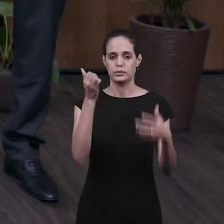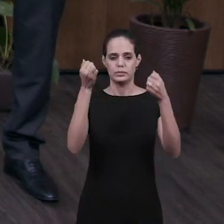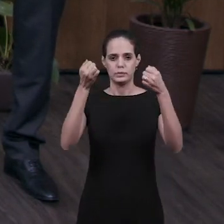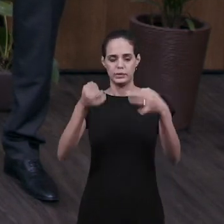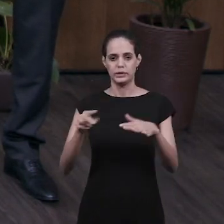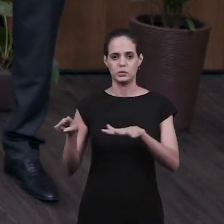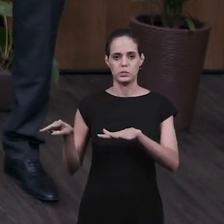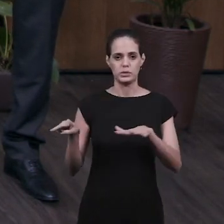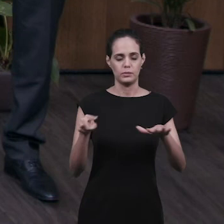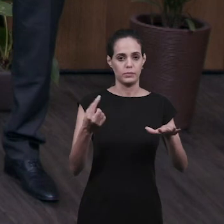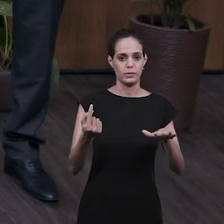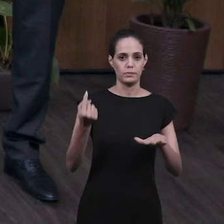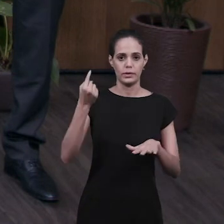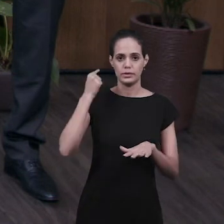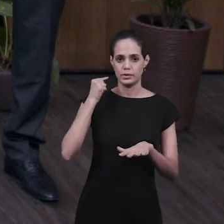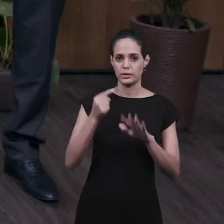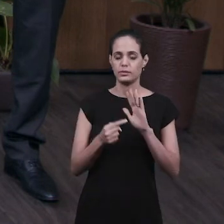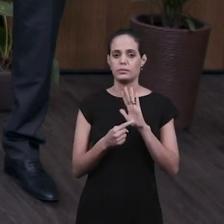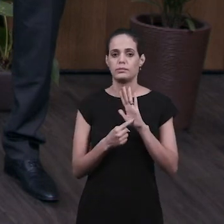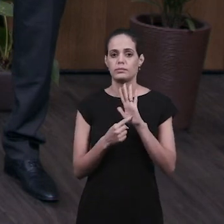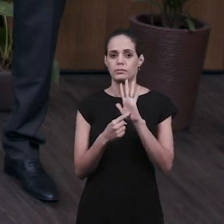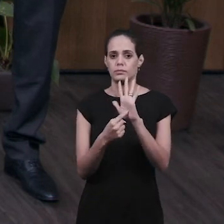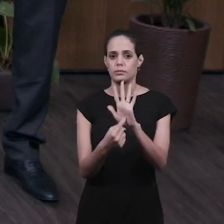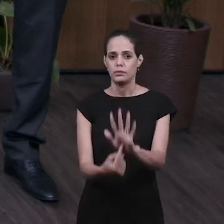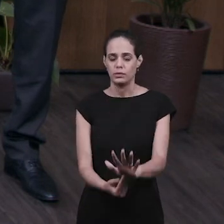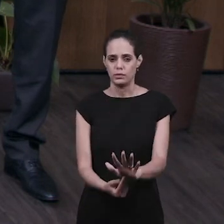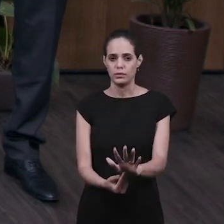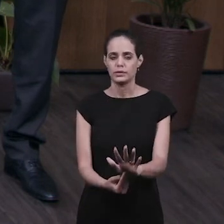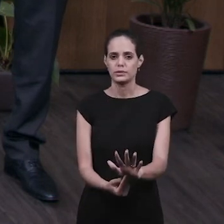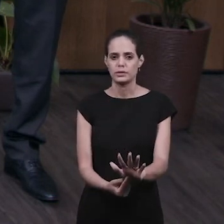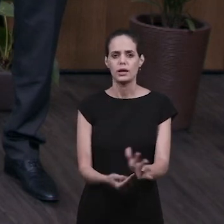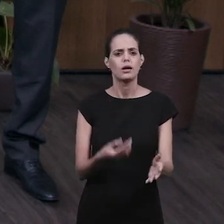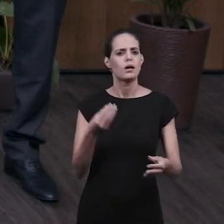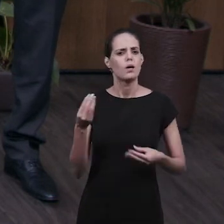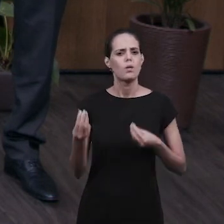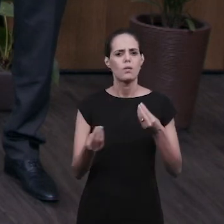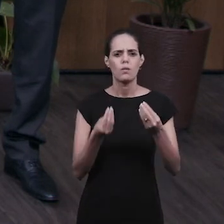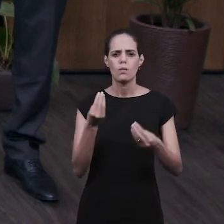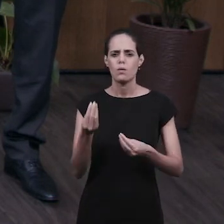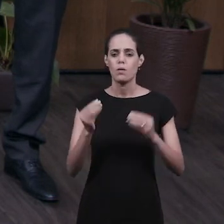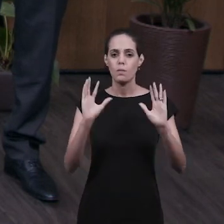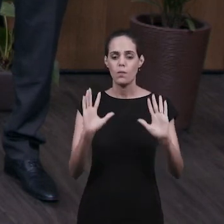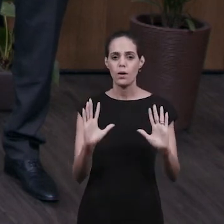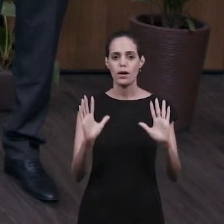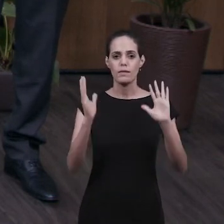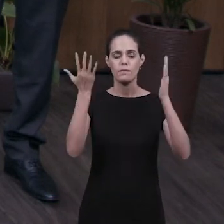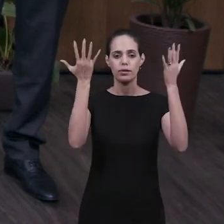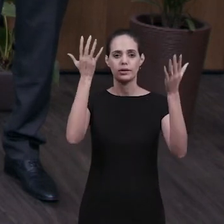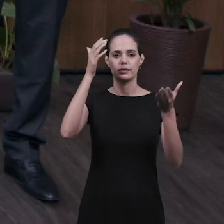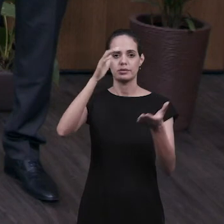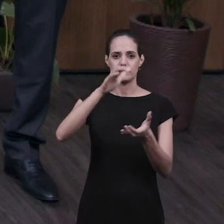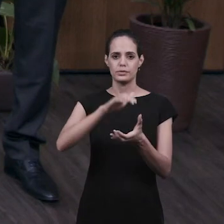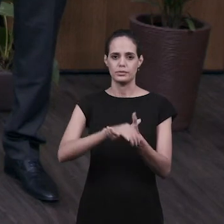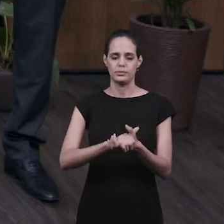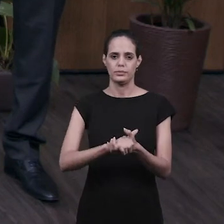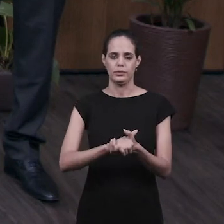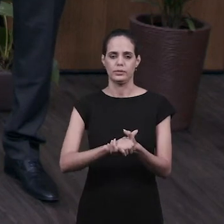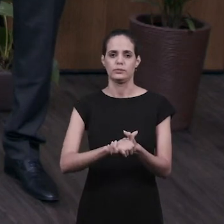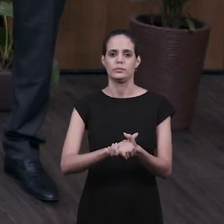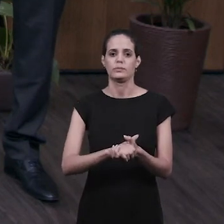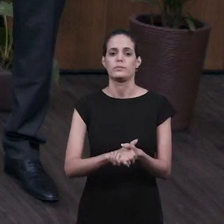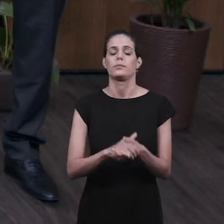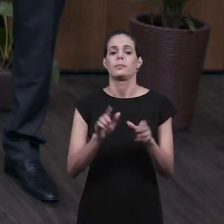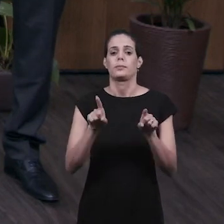que nous abordons depuis la semaine dernière, montre comment se donner les fêtes